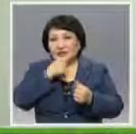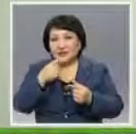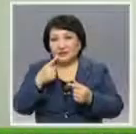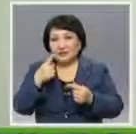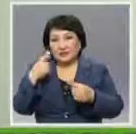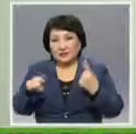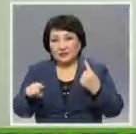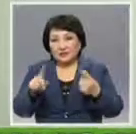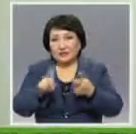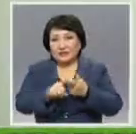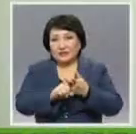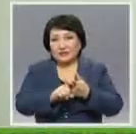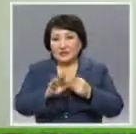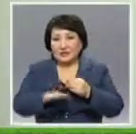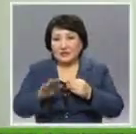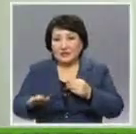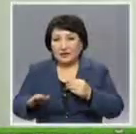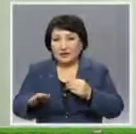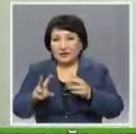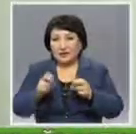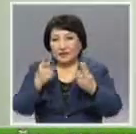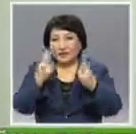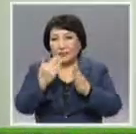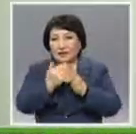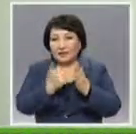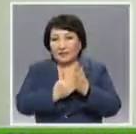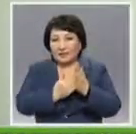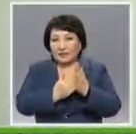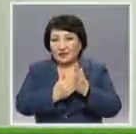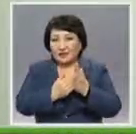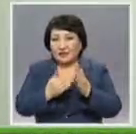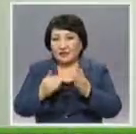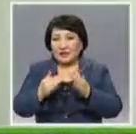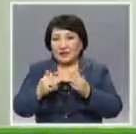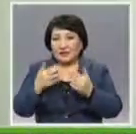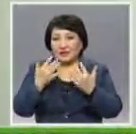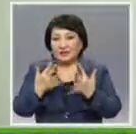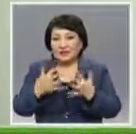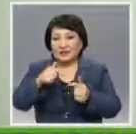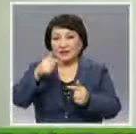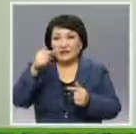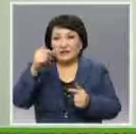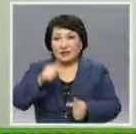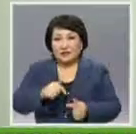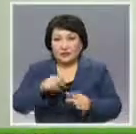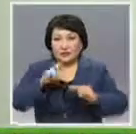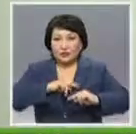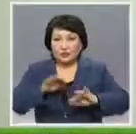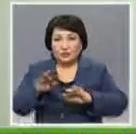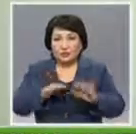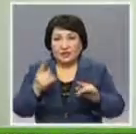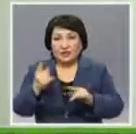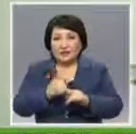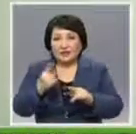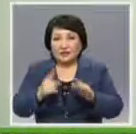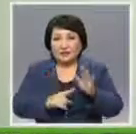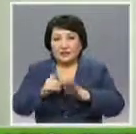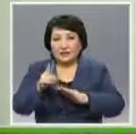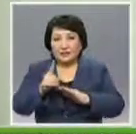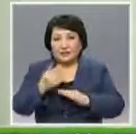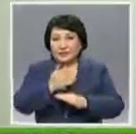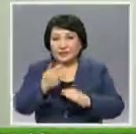балаларға стандарт бағдарлама талаптарына сай жұмыстар жүргіземіз. Алғашқы қадам біз мектепке